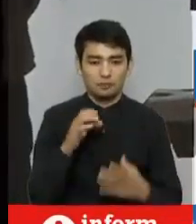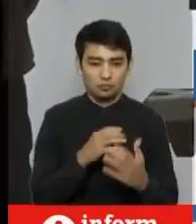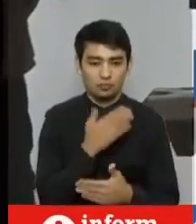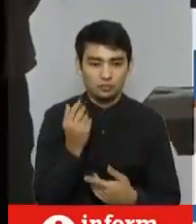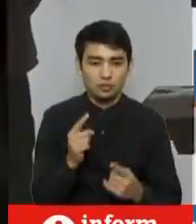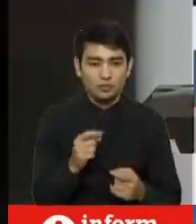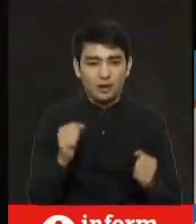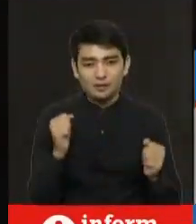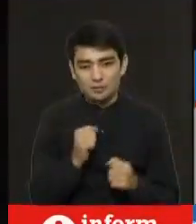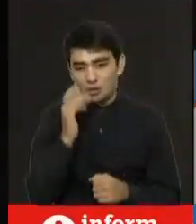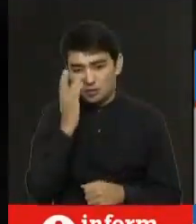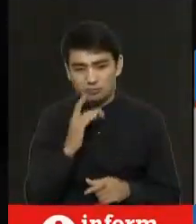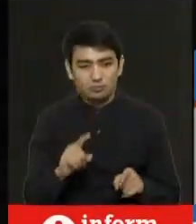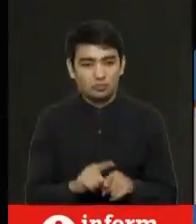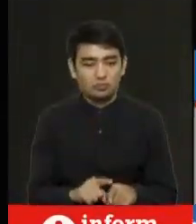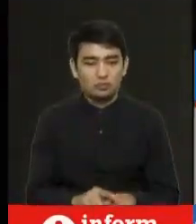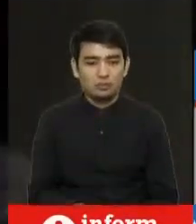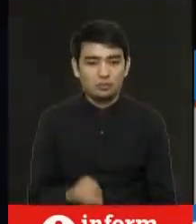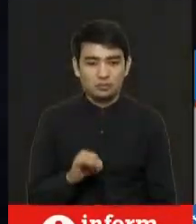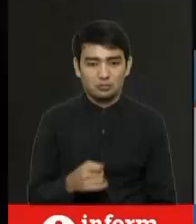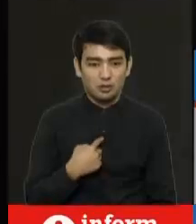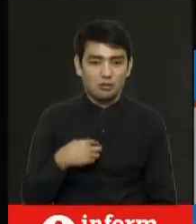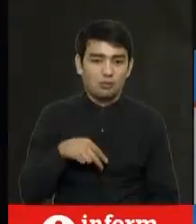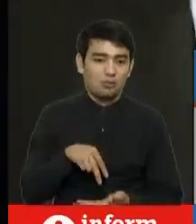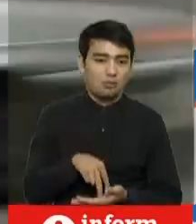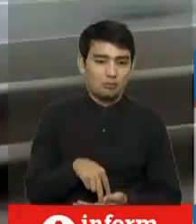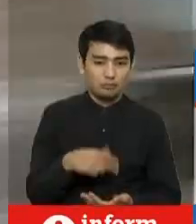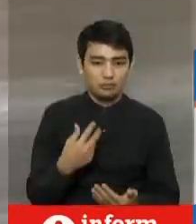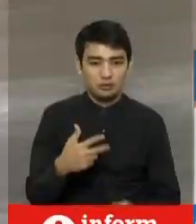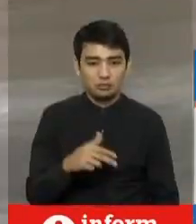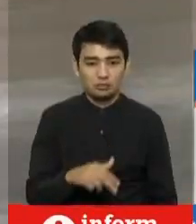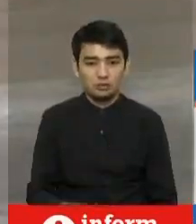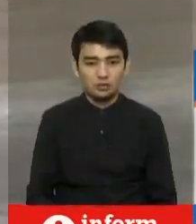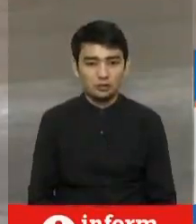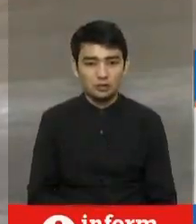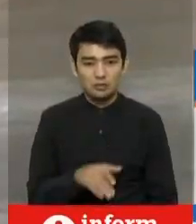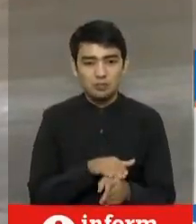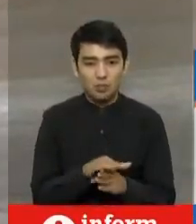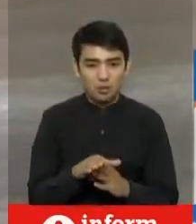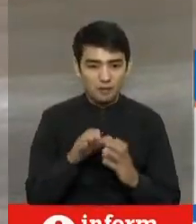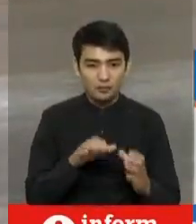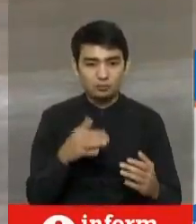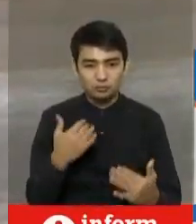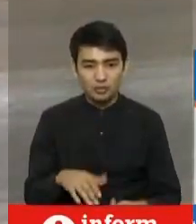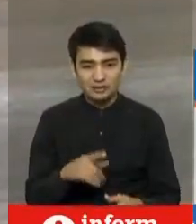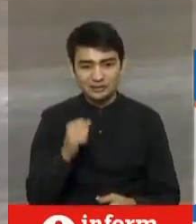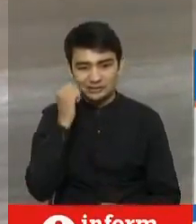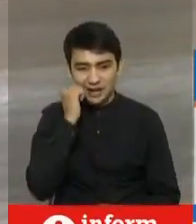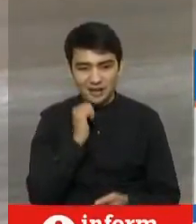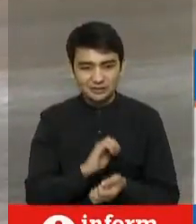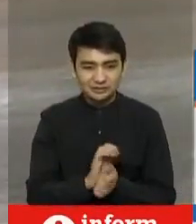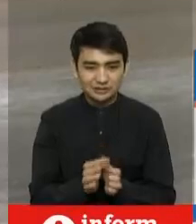Ни зимой, ни летом. Ну а вот стоим уже с полчаса. Стены переполнены, но автобусы достаточно старые